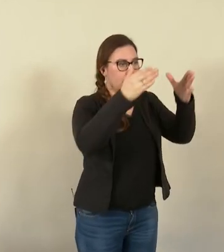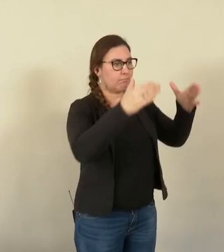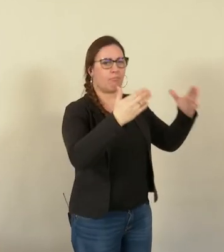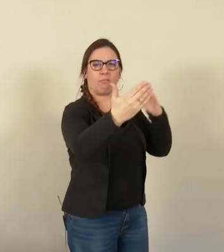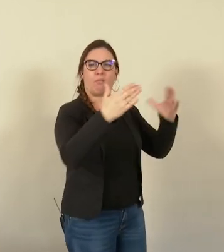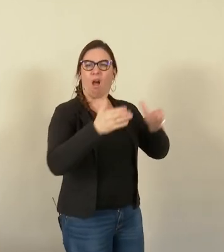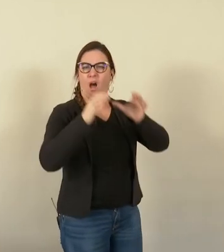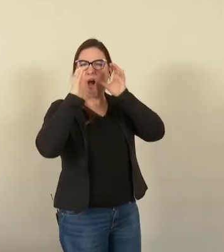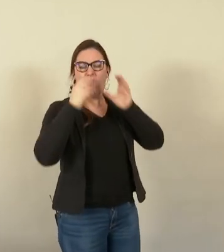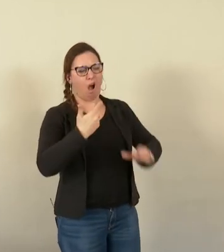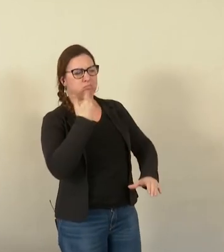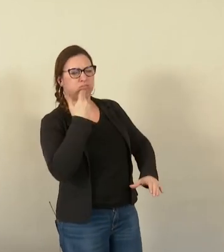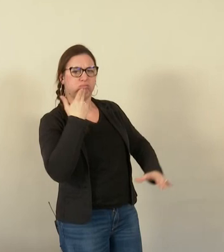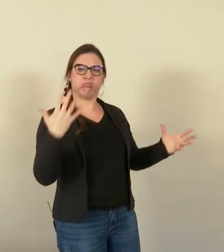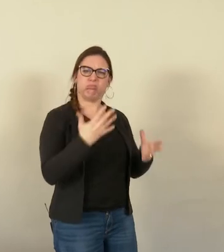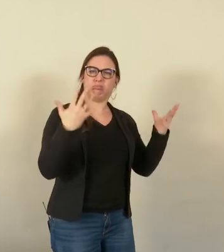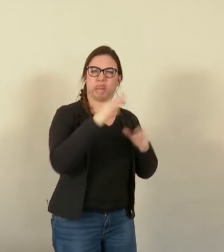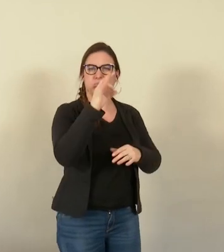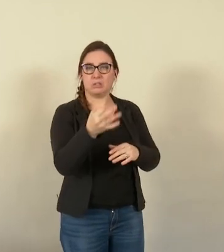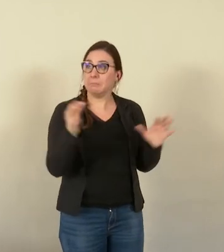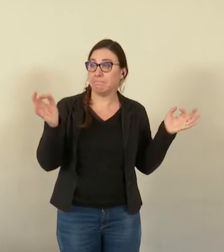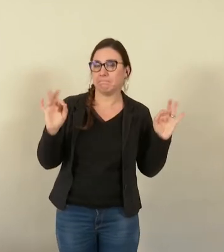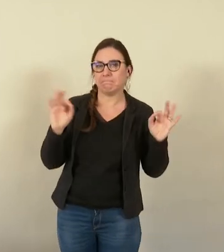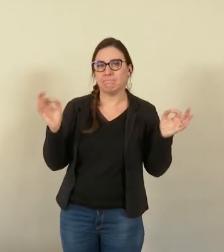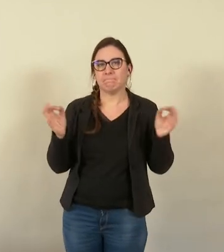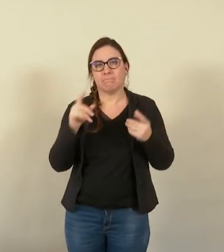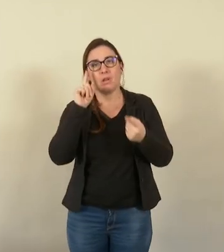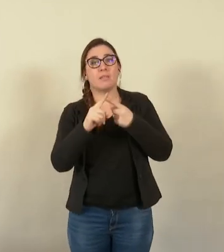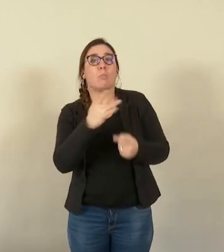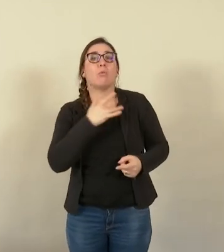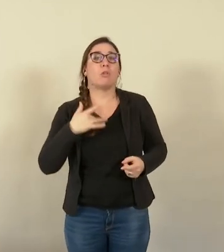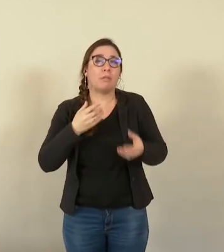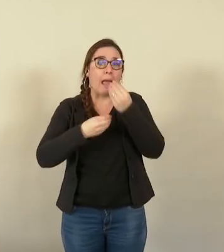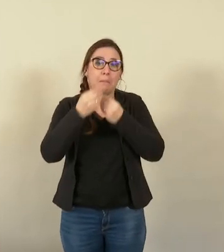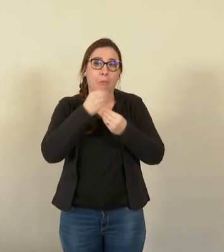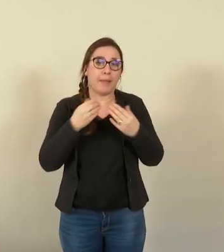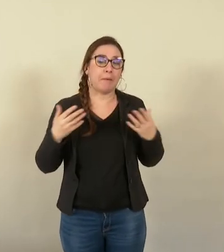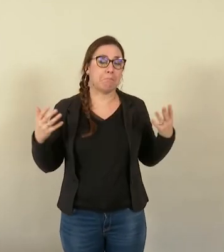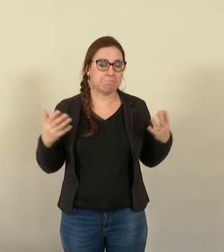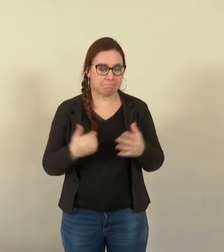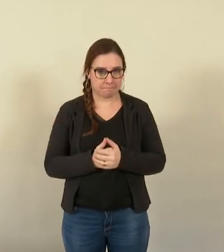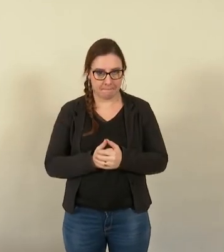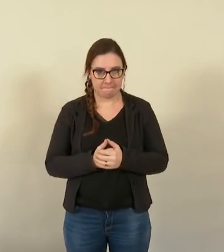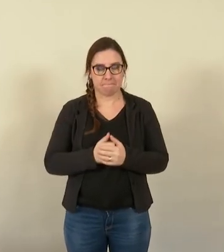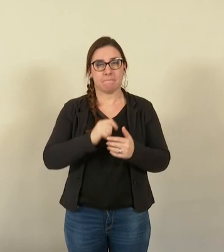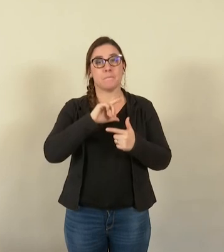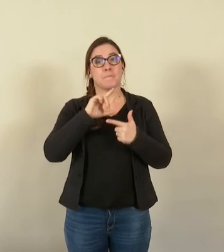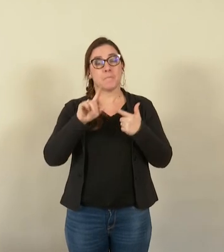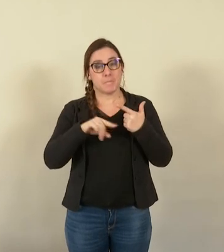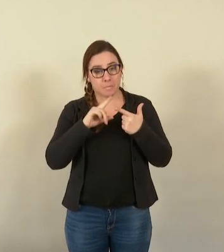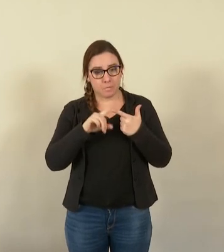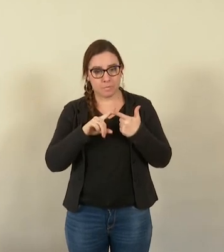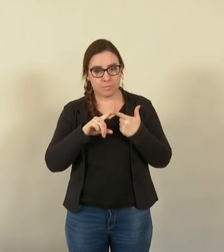petit-déjeuner à l'école dans la lutte contre la pauvreté et et pour la santé alimentaire des enfants euh deuxème point euh